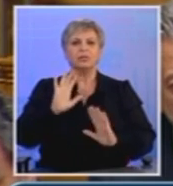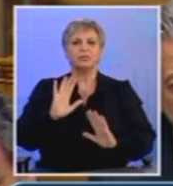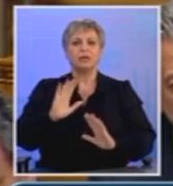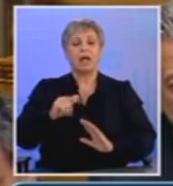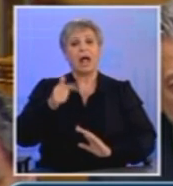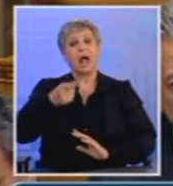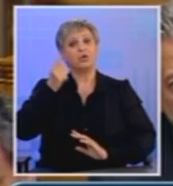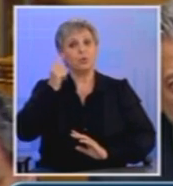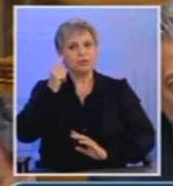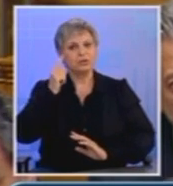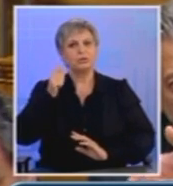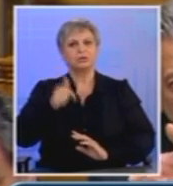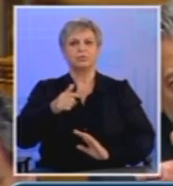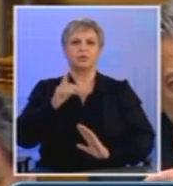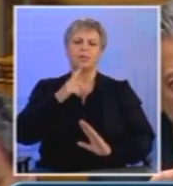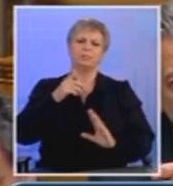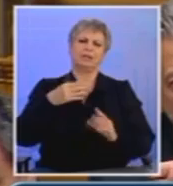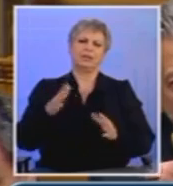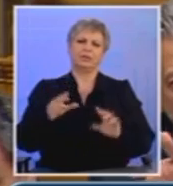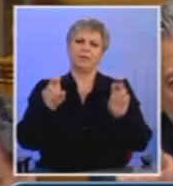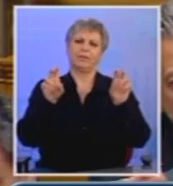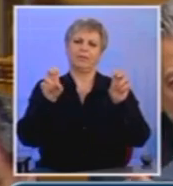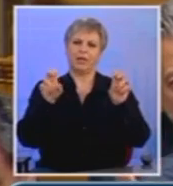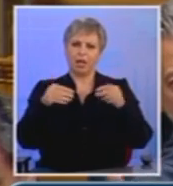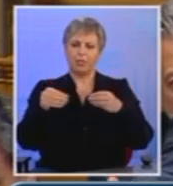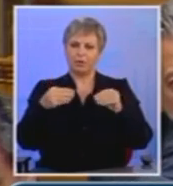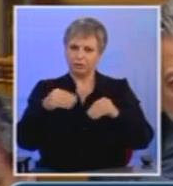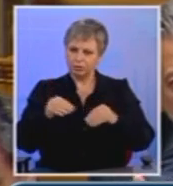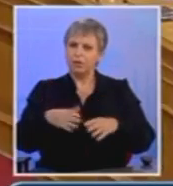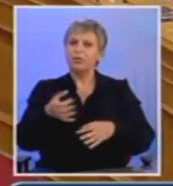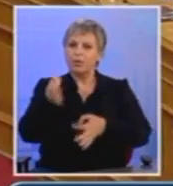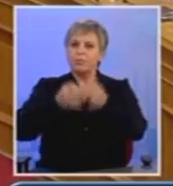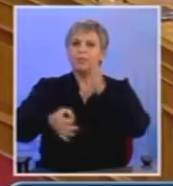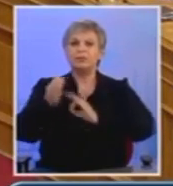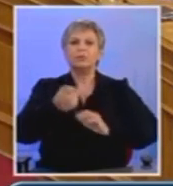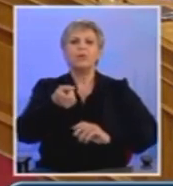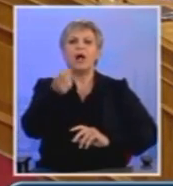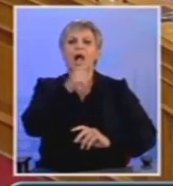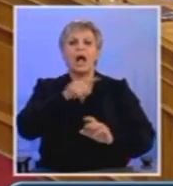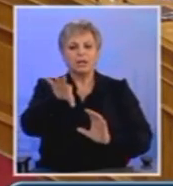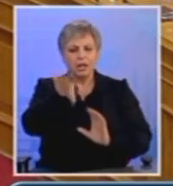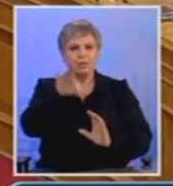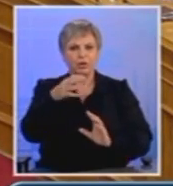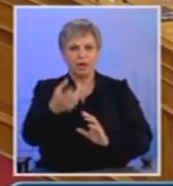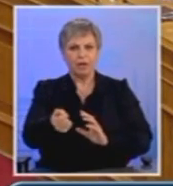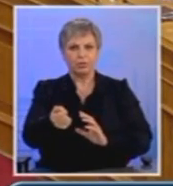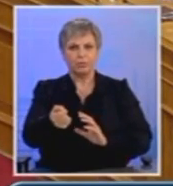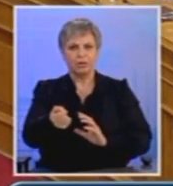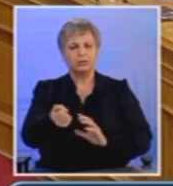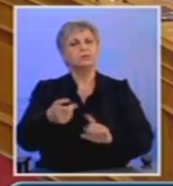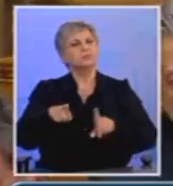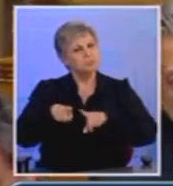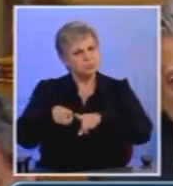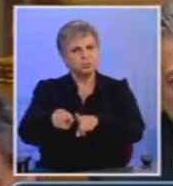πλαστός είμαι ανοιχτός να ακούσω τις εναλλακτικές επιλογές και μαζί να προχωρήσουμε σε αυτές εάν